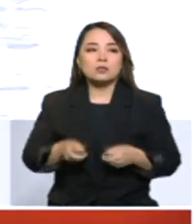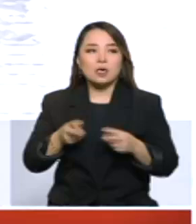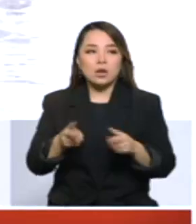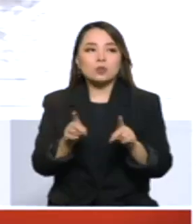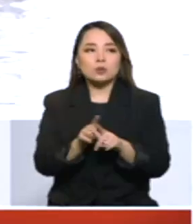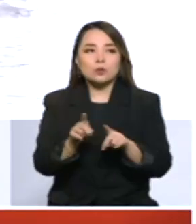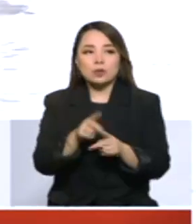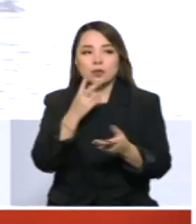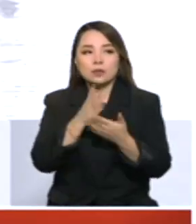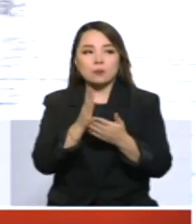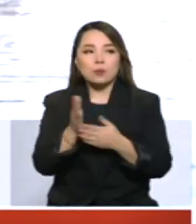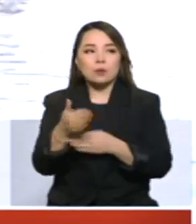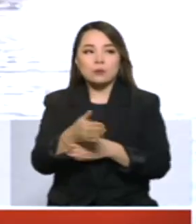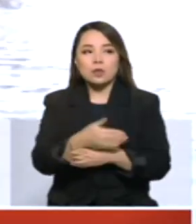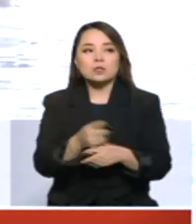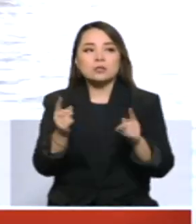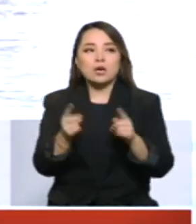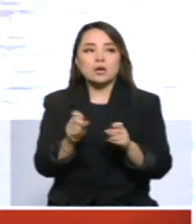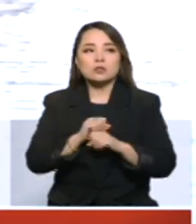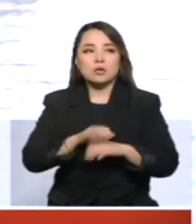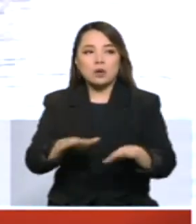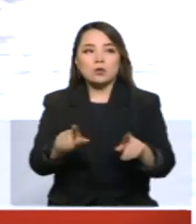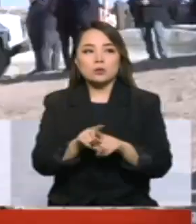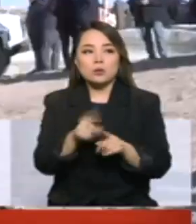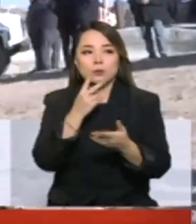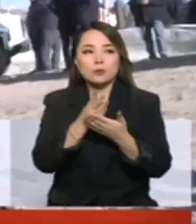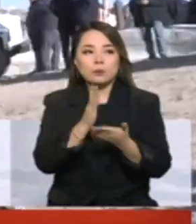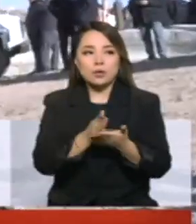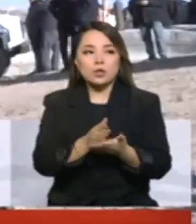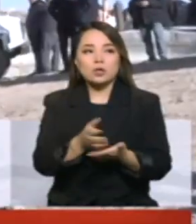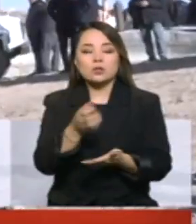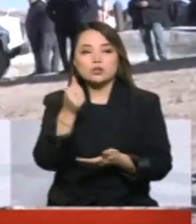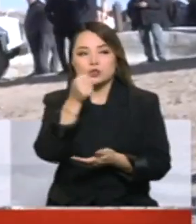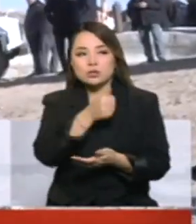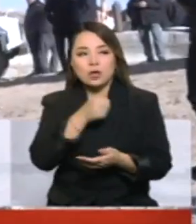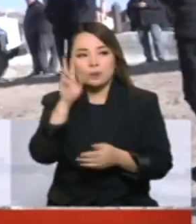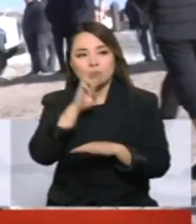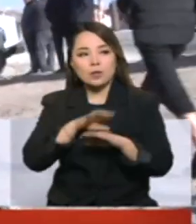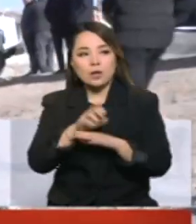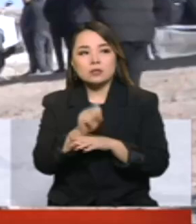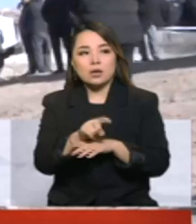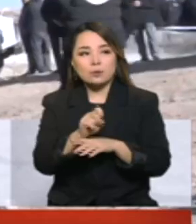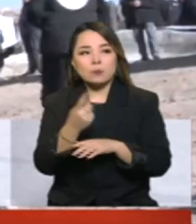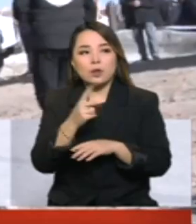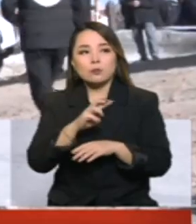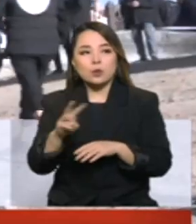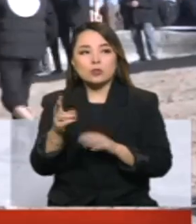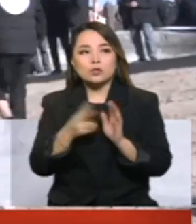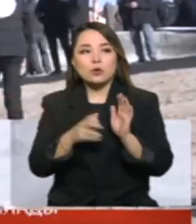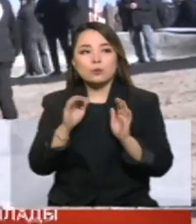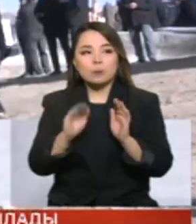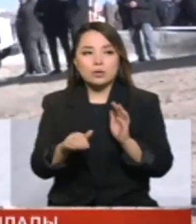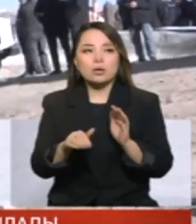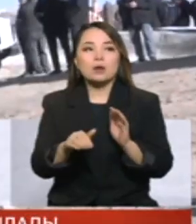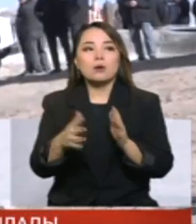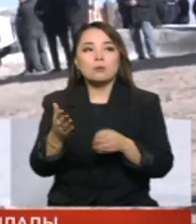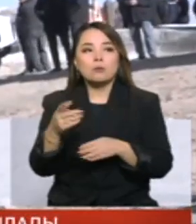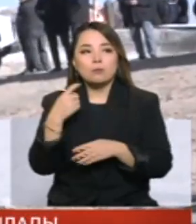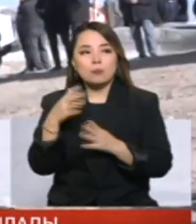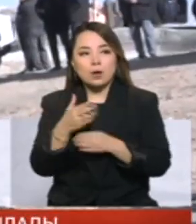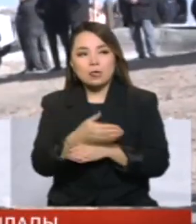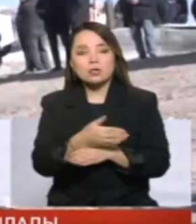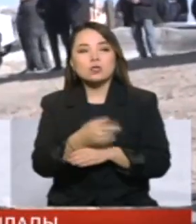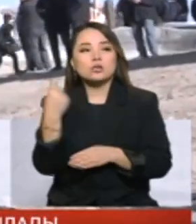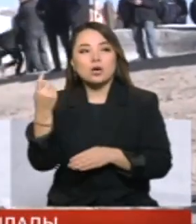Сондықтан шабақты қолдан өсіріп суға жіберуден басқа амал жоқ. Жылына мемлекеттік тапсырыспен 1 миллион 800 мың, ал балық шаруашылықтары